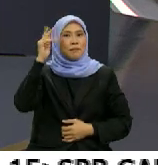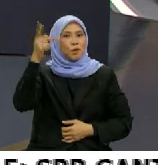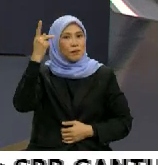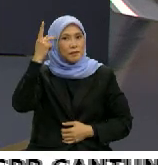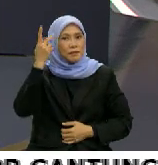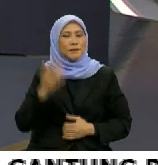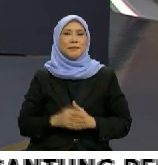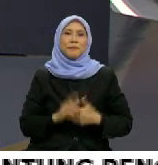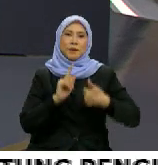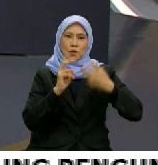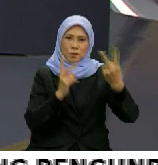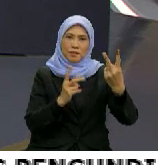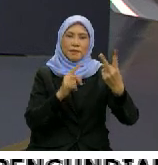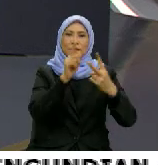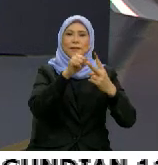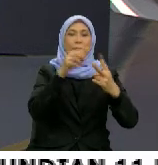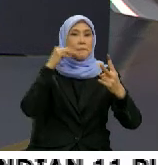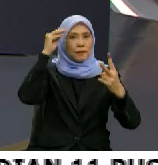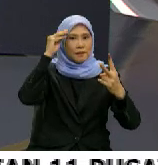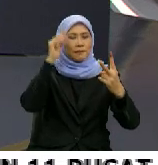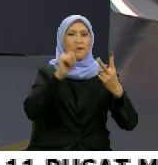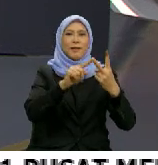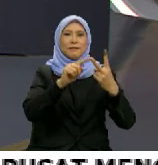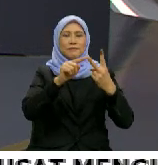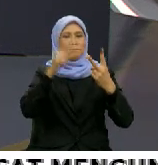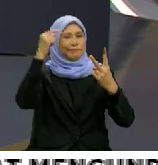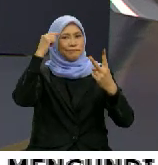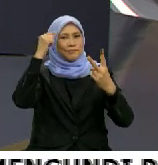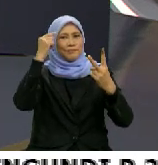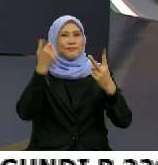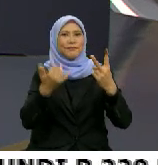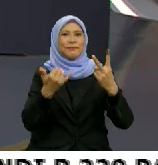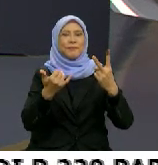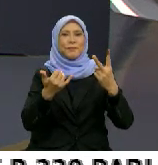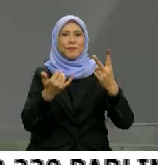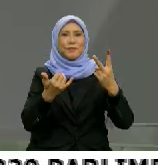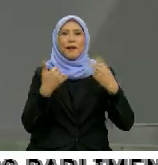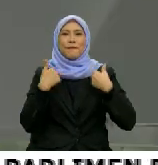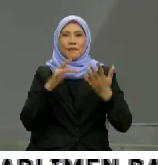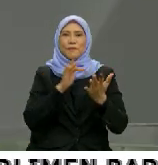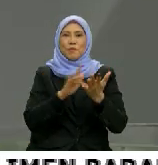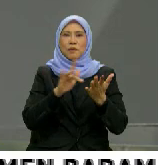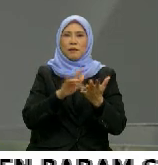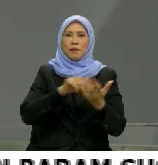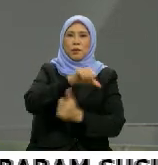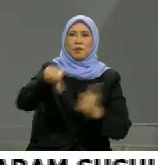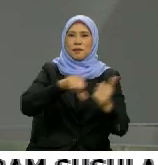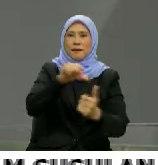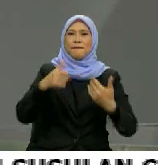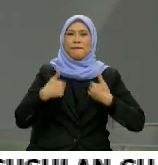Satu, petunjuk kematangan politik. Kedua, herd mentality. Okay. Jadi, kita sekarang ni semua ada media sosial kan,